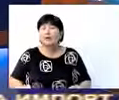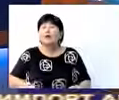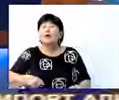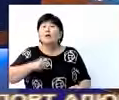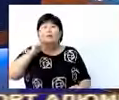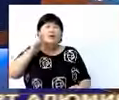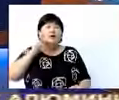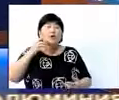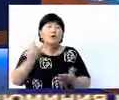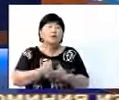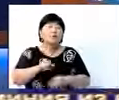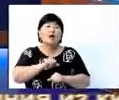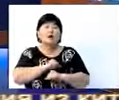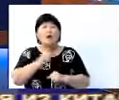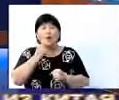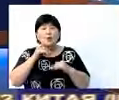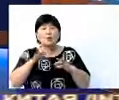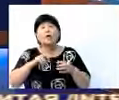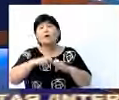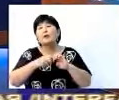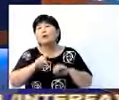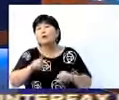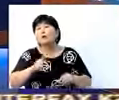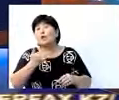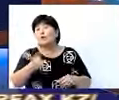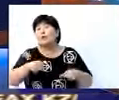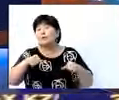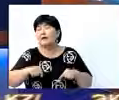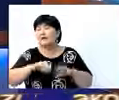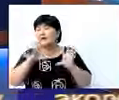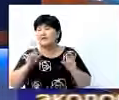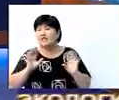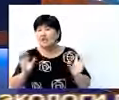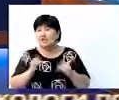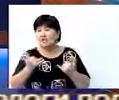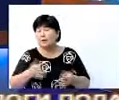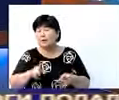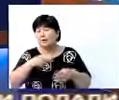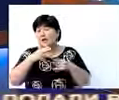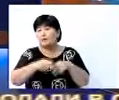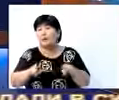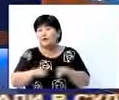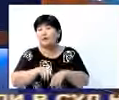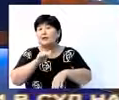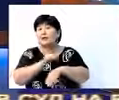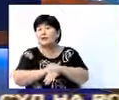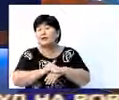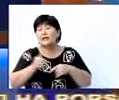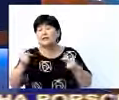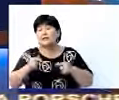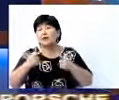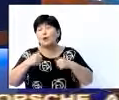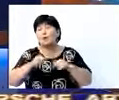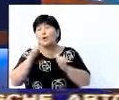Подростки подрабатывают на каникулах – хорошее дело. Проблема в том, что их права не всегда соблюдаются. Для пресечения подобных фактов соответствующими